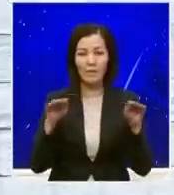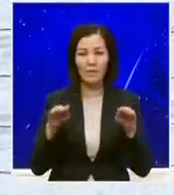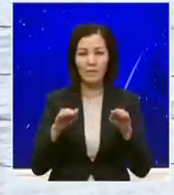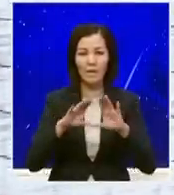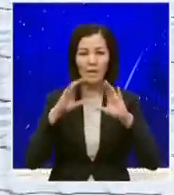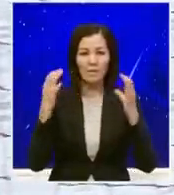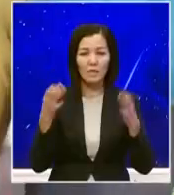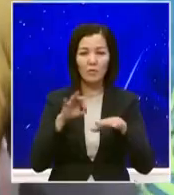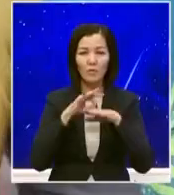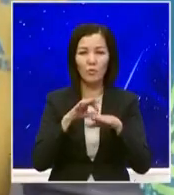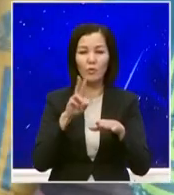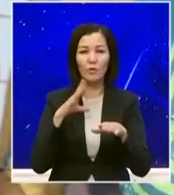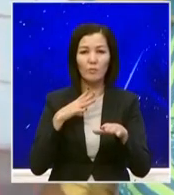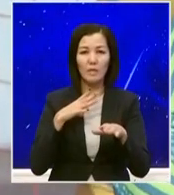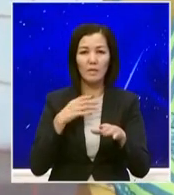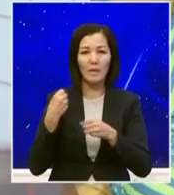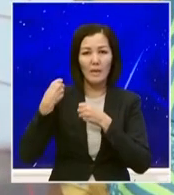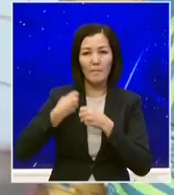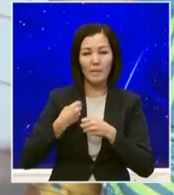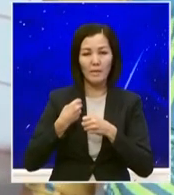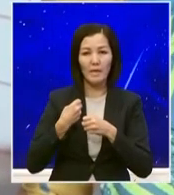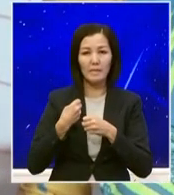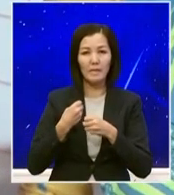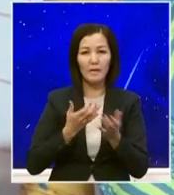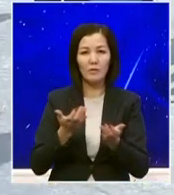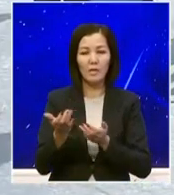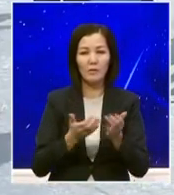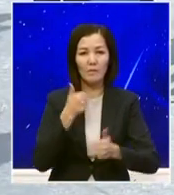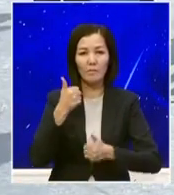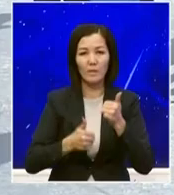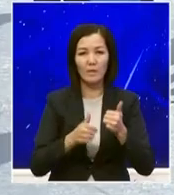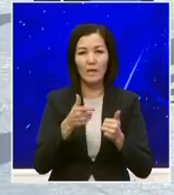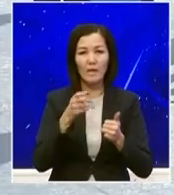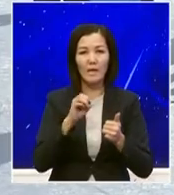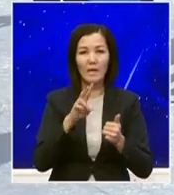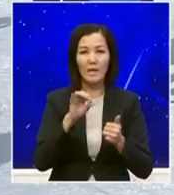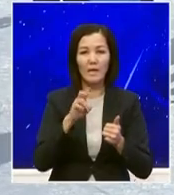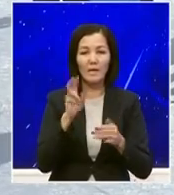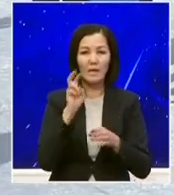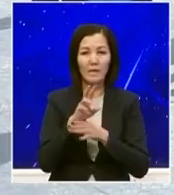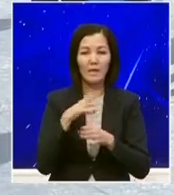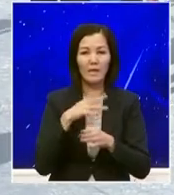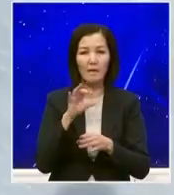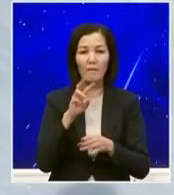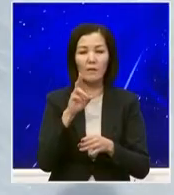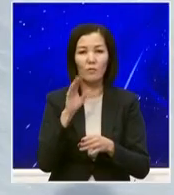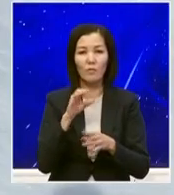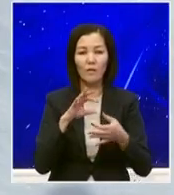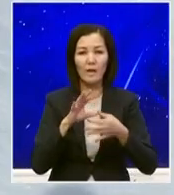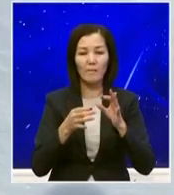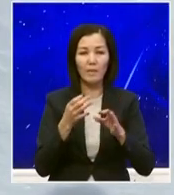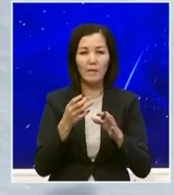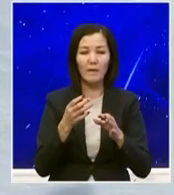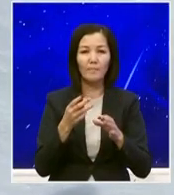стадионында өтіп жатыр. Мылтық асынған шаңғысылар бәсекесін тамашалауға Елена Хрусталева да арнайы келіпті. Ванкувер олимпиадасының күміс